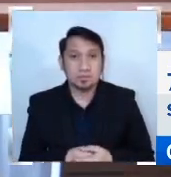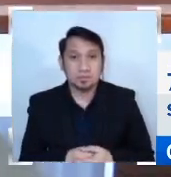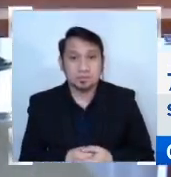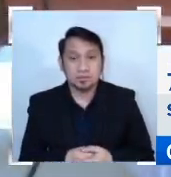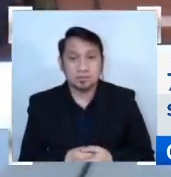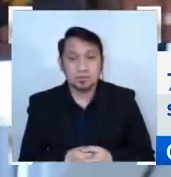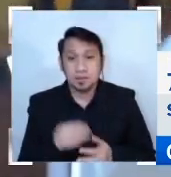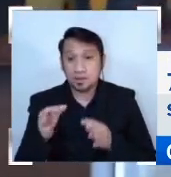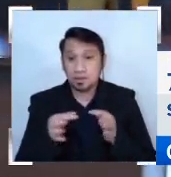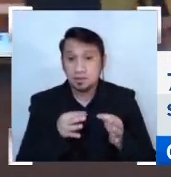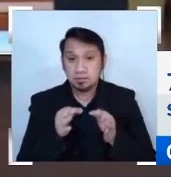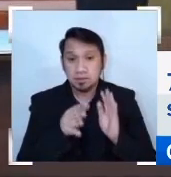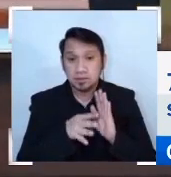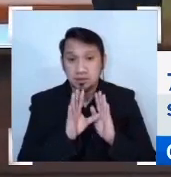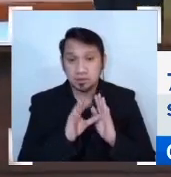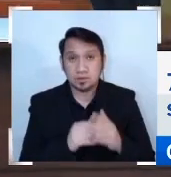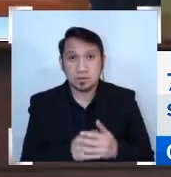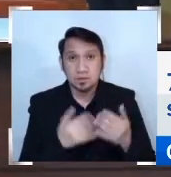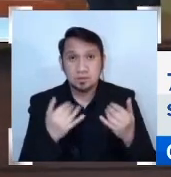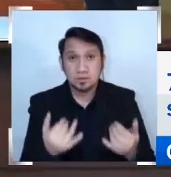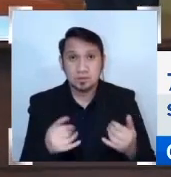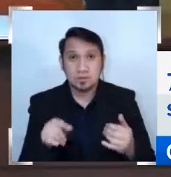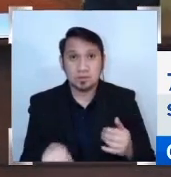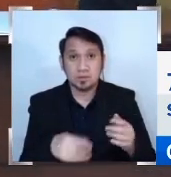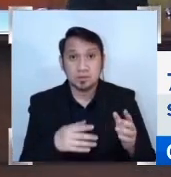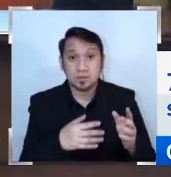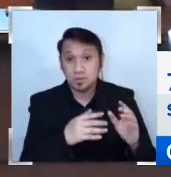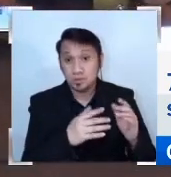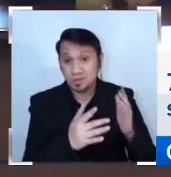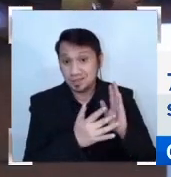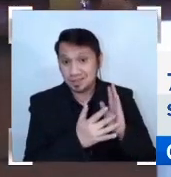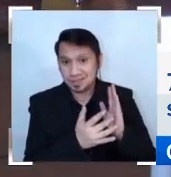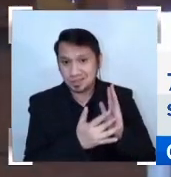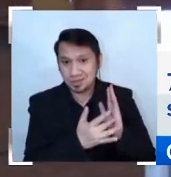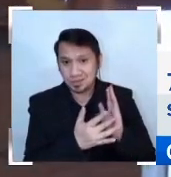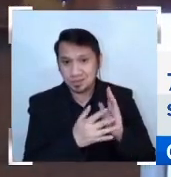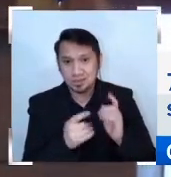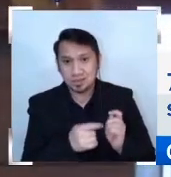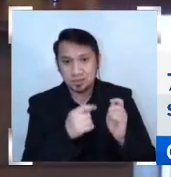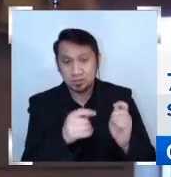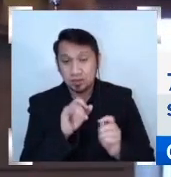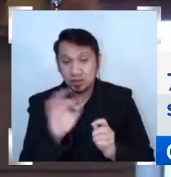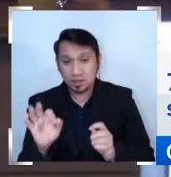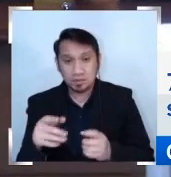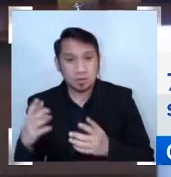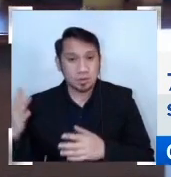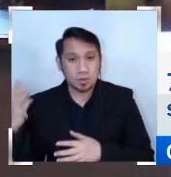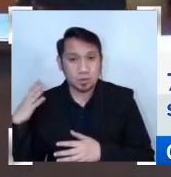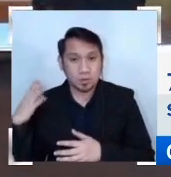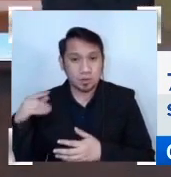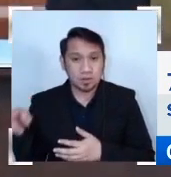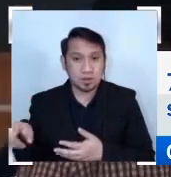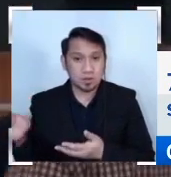Paliwanag ng COMELEC, batayan ng canvassing ang electronically transmitted COCs. Kung hihintayin pa raw kasi ang physical copy, ay parang kasimbagal lang